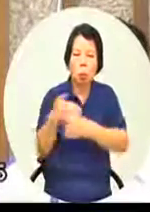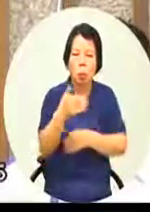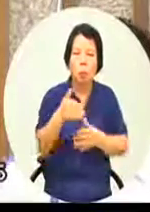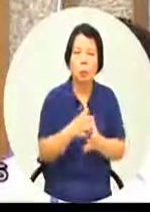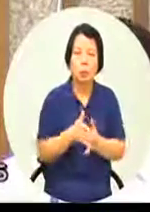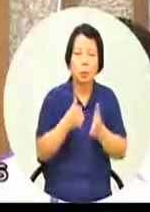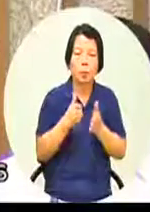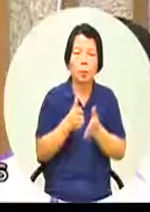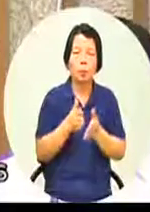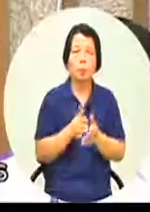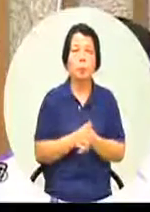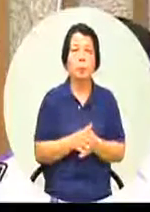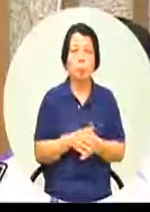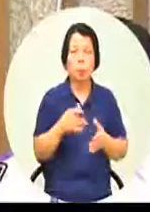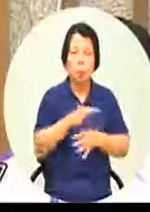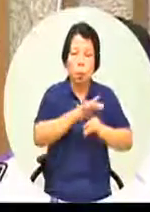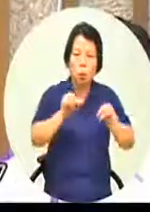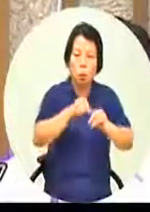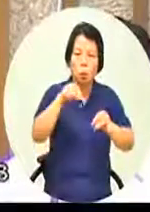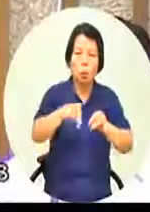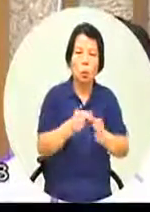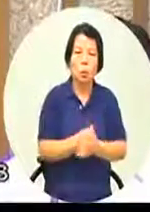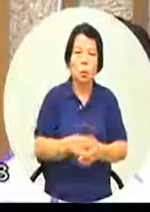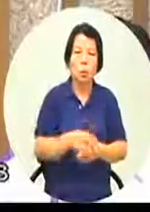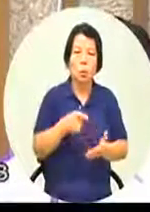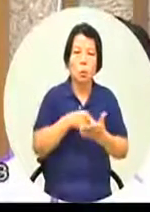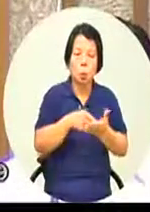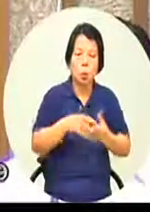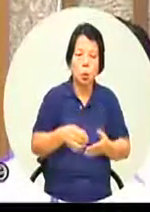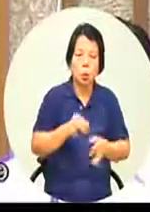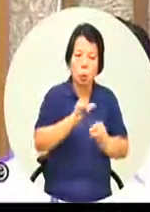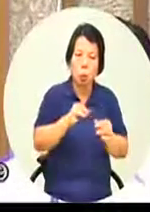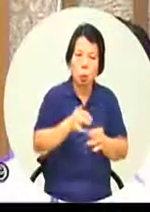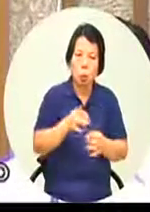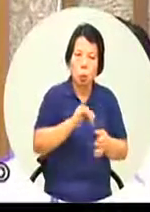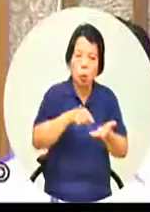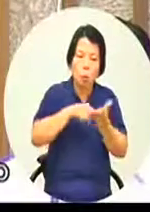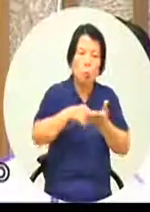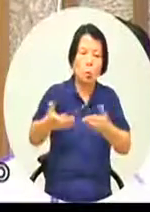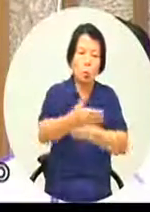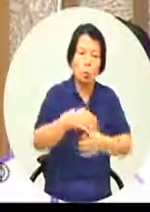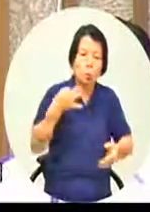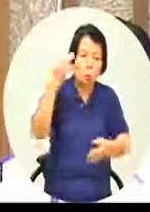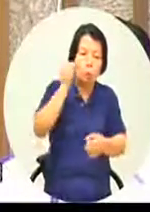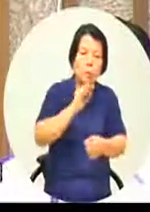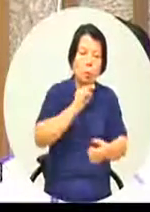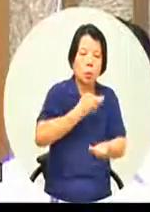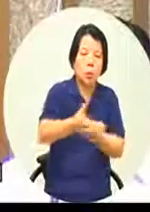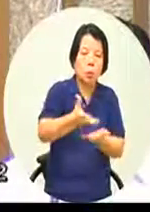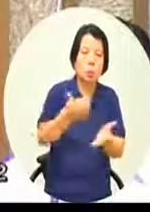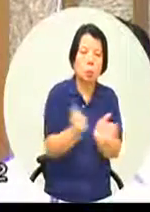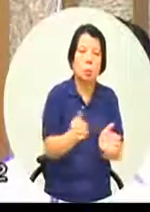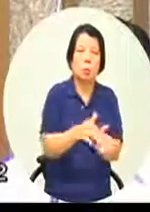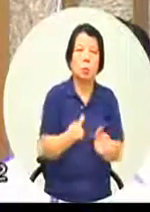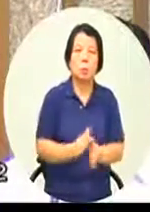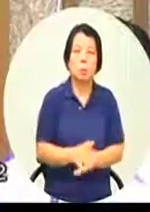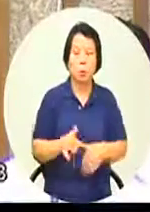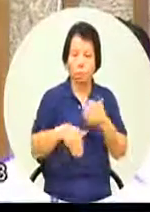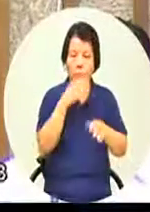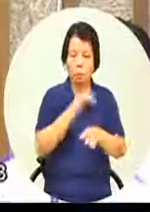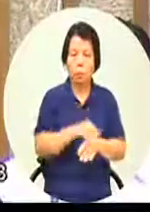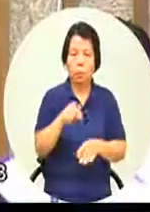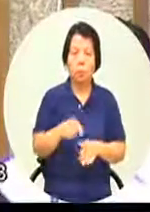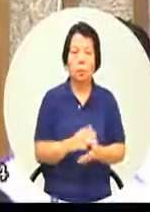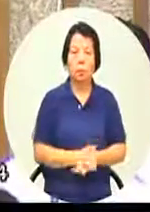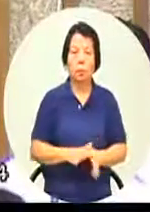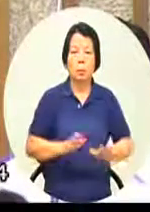经在整个土地发价的部分都已经发放，土地款的部分已经发放完成了，所以说整个征收程序大概已经完成了。那